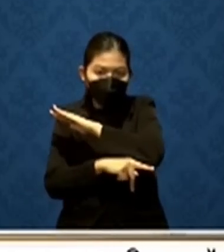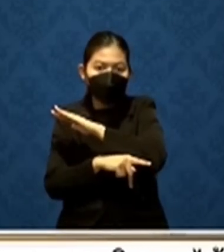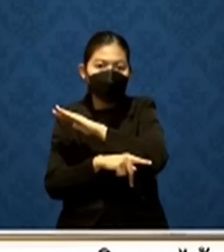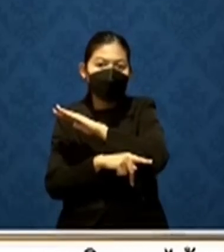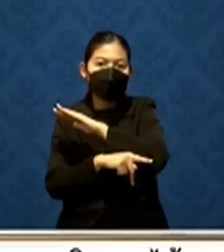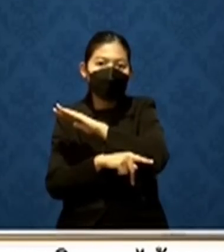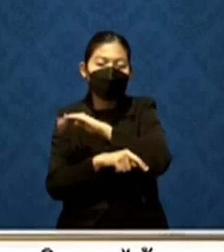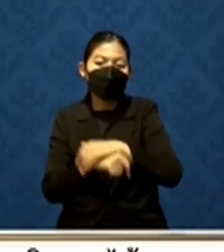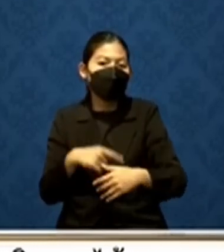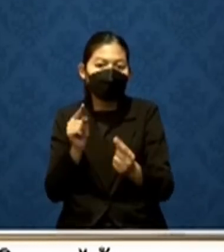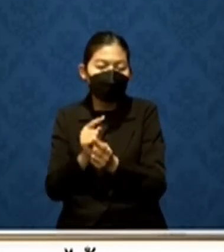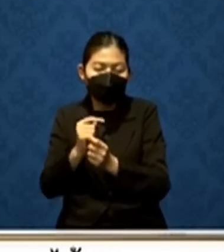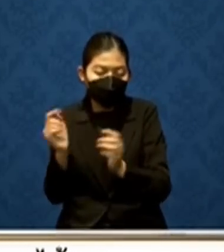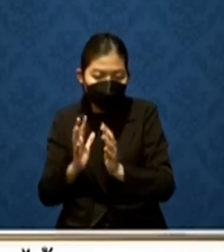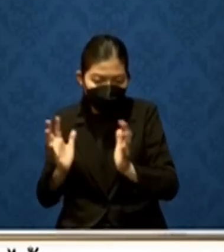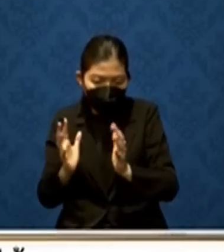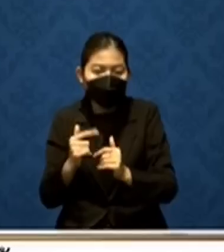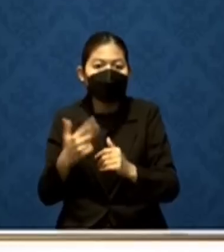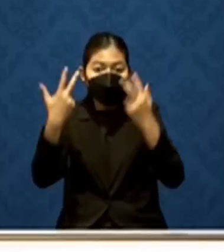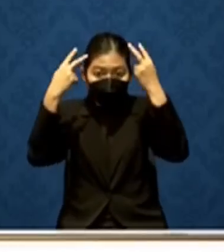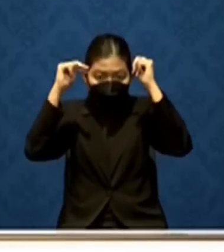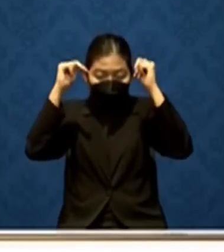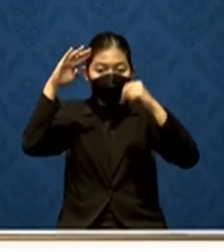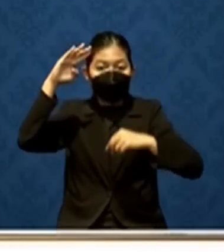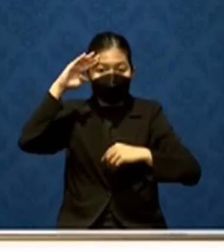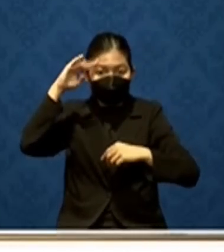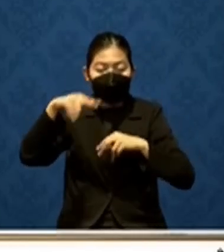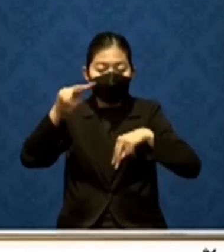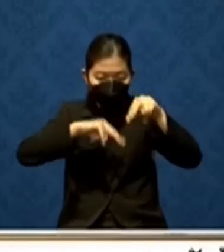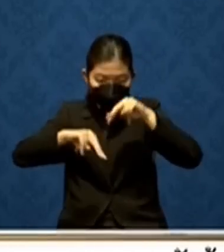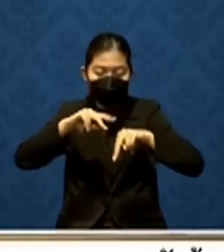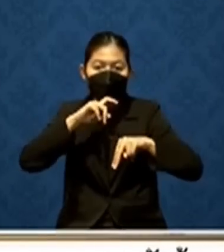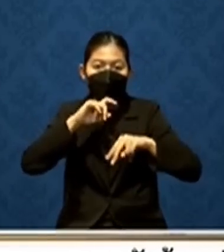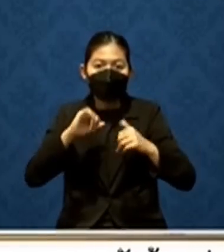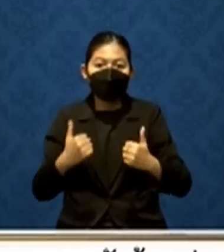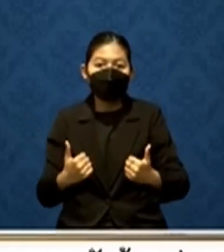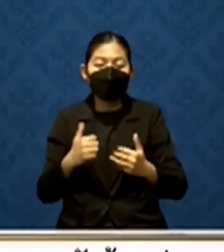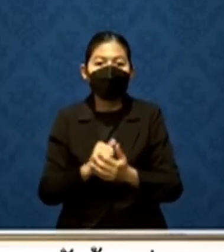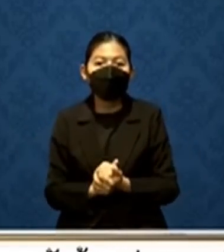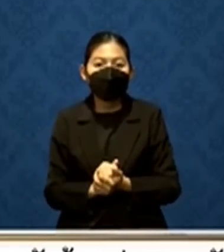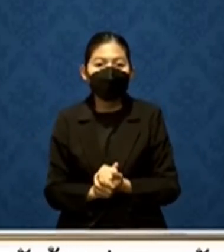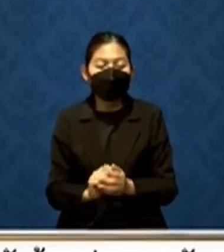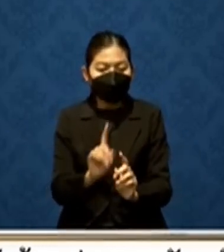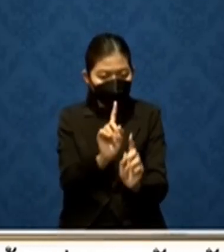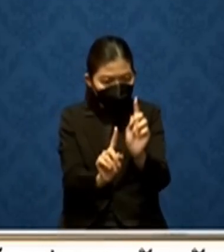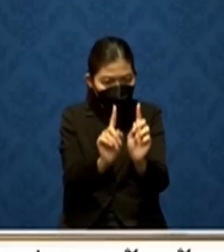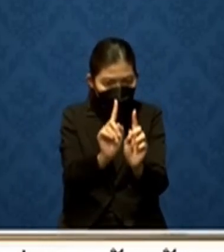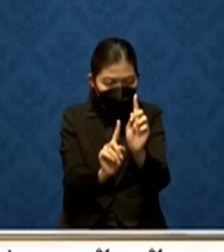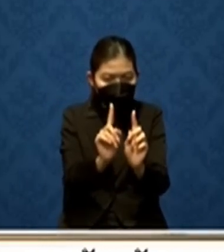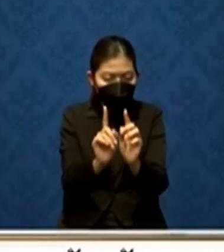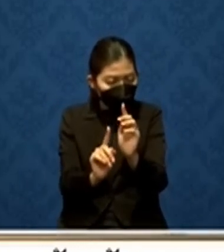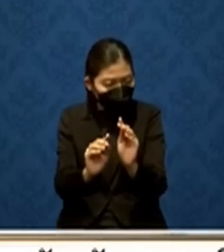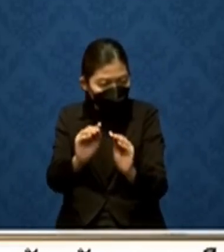ในยุคของคนเอกประยุทธ์จันทร์โอชานับว่ามีสถิติสูงสุดเป็นประวัติติ